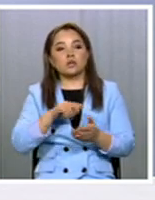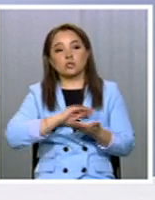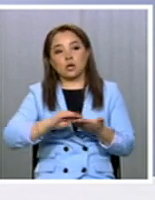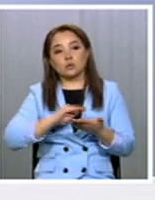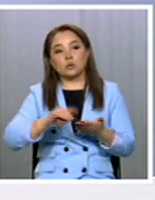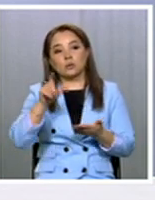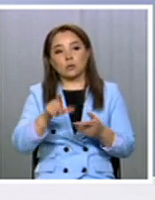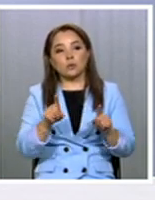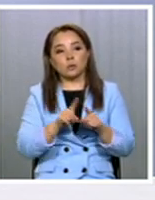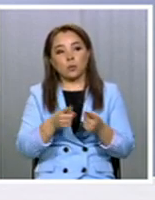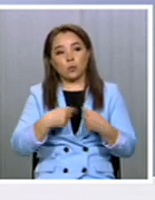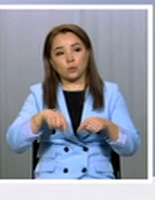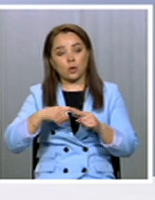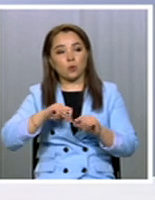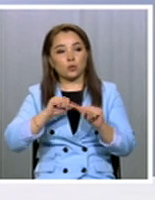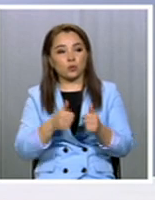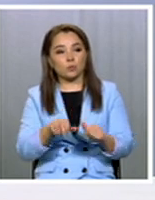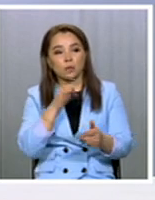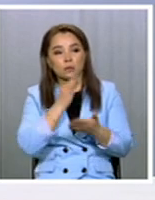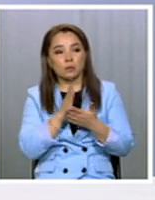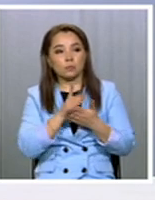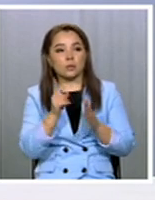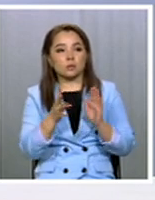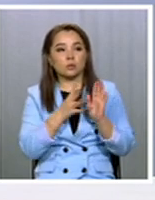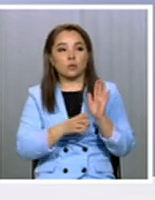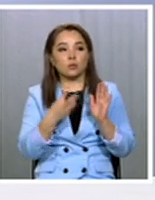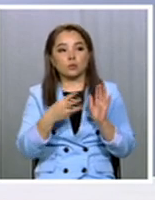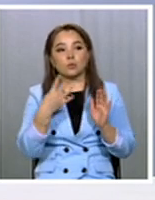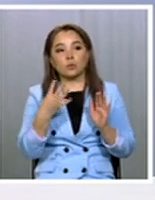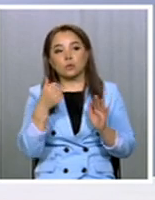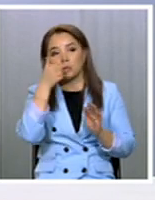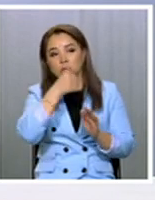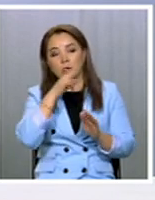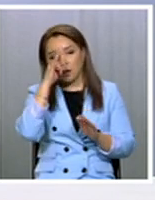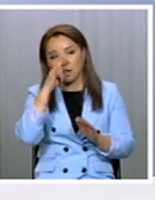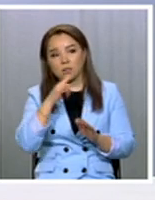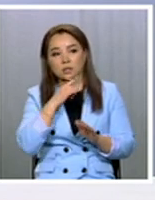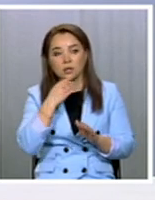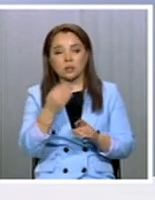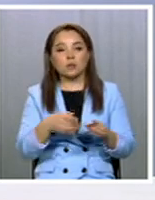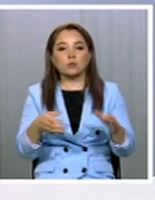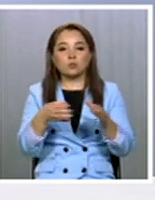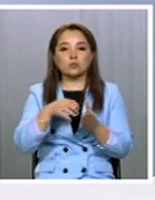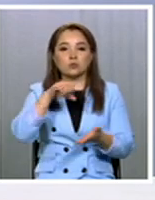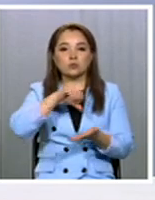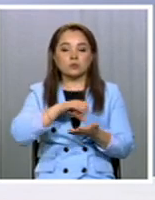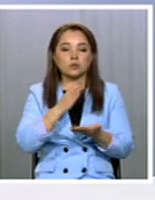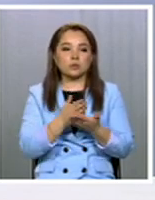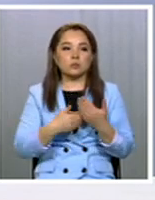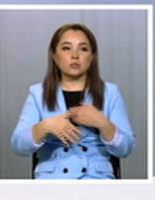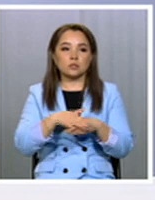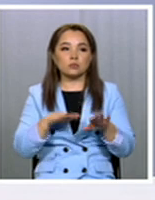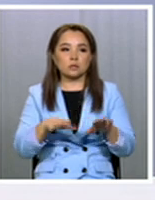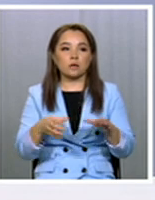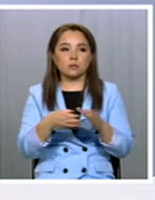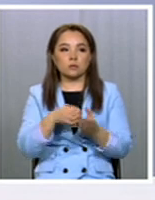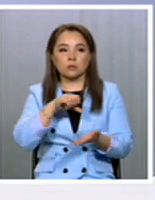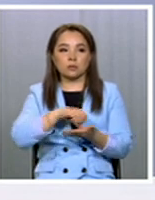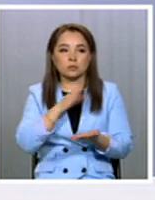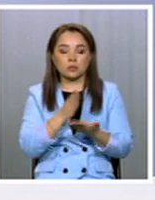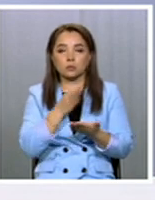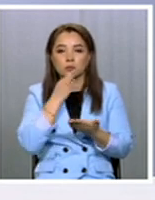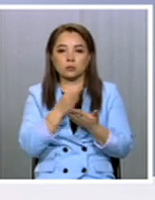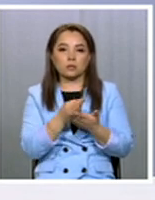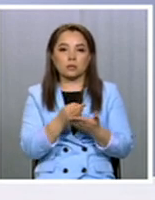одағы ұйымдастырылды. 1934 жылы Қазақстан кеңес жазушыларының бірінші съезі өтті.